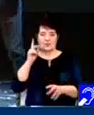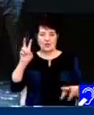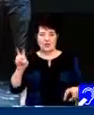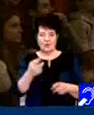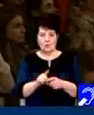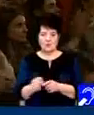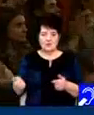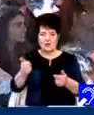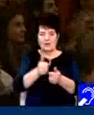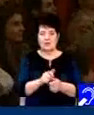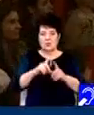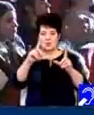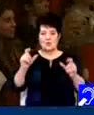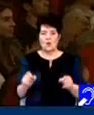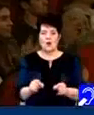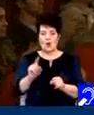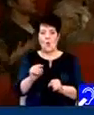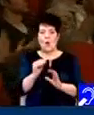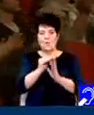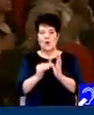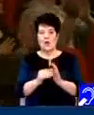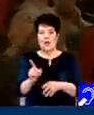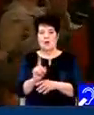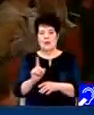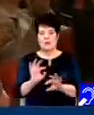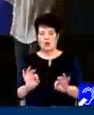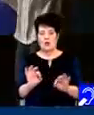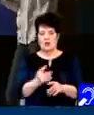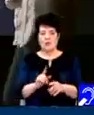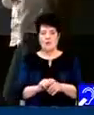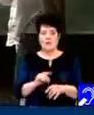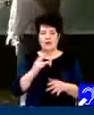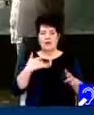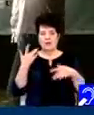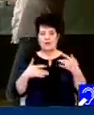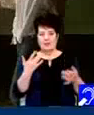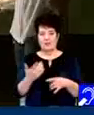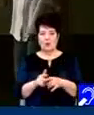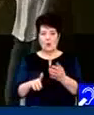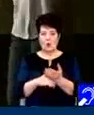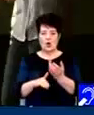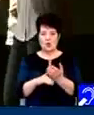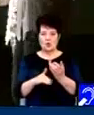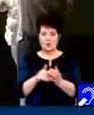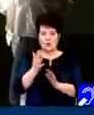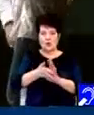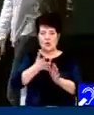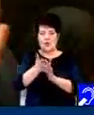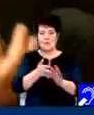Li s-au alăturat elevi de la școlile cu program normal și 17 actori voluntari ai Teatrului Excelsior. Cu ajutorul